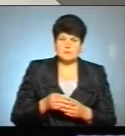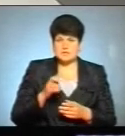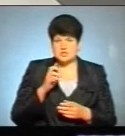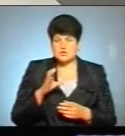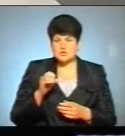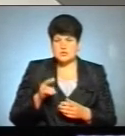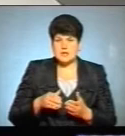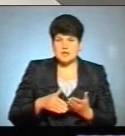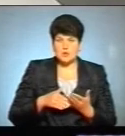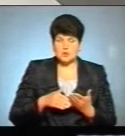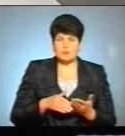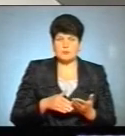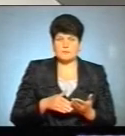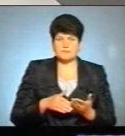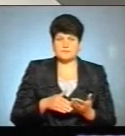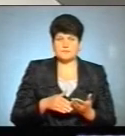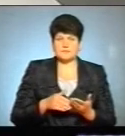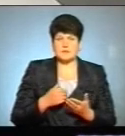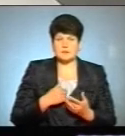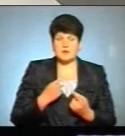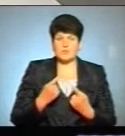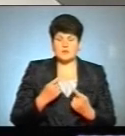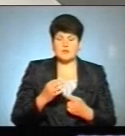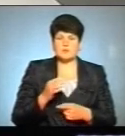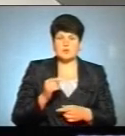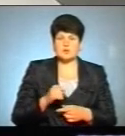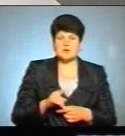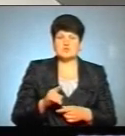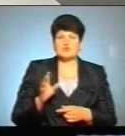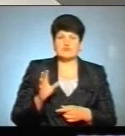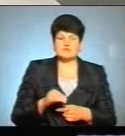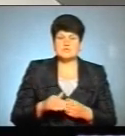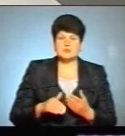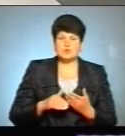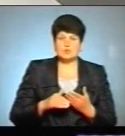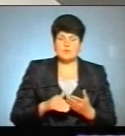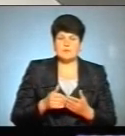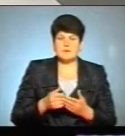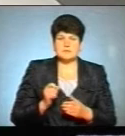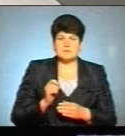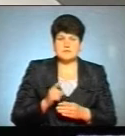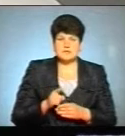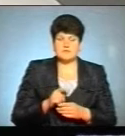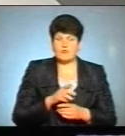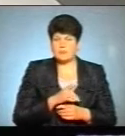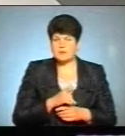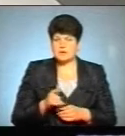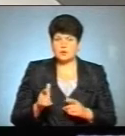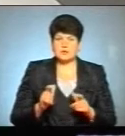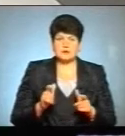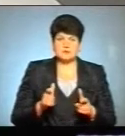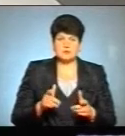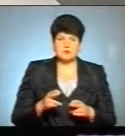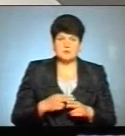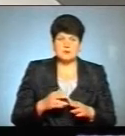соціальних допомог. Ми говорили про те, що всі допомоги перепризначені в період карантину без звернень громадян, в